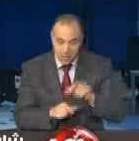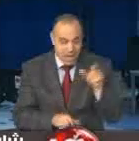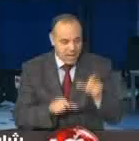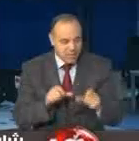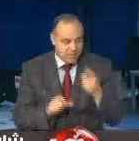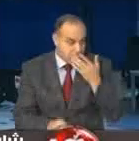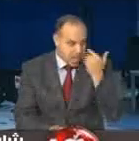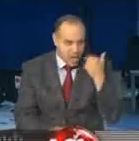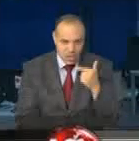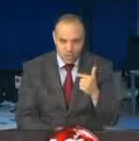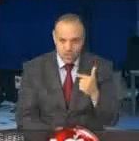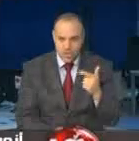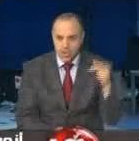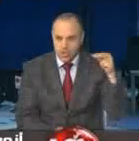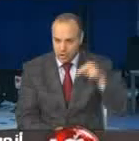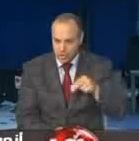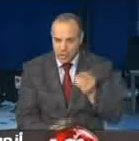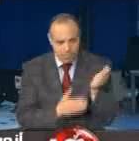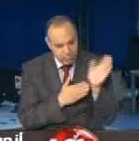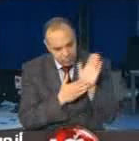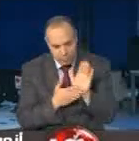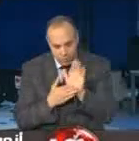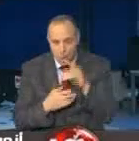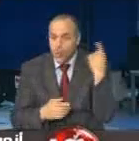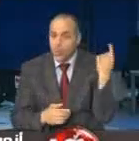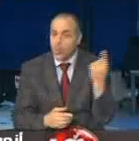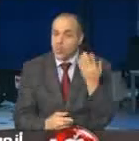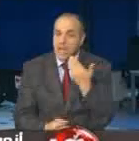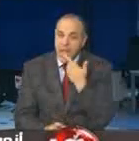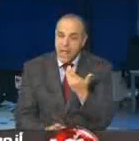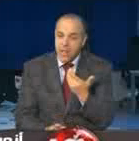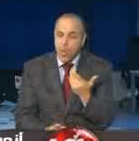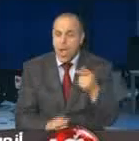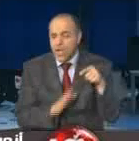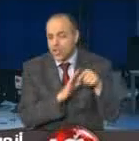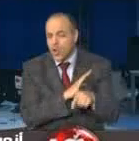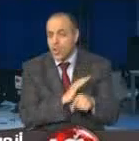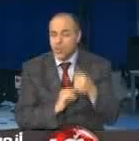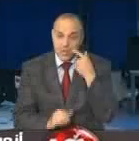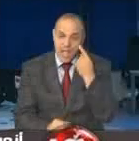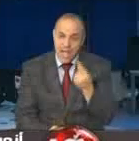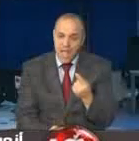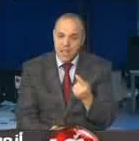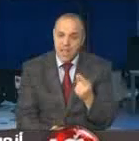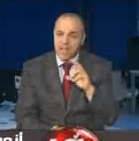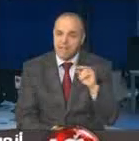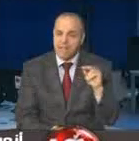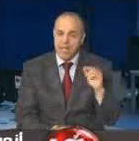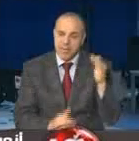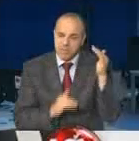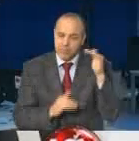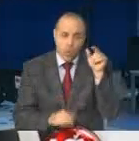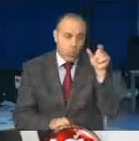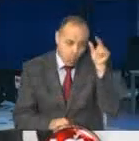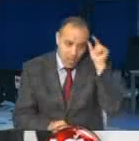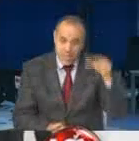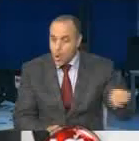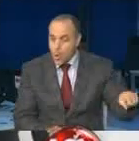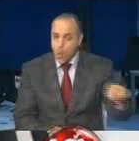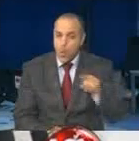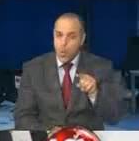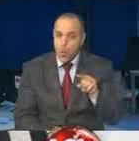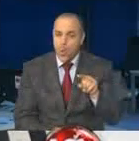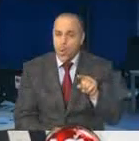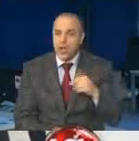اللي معناتها ما نجمتش تجي ونعرفوهم زاده بتوزر وبالجريد. حبينا زاده كيف لمسه وفاء للتوانسه اللي كانوا